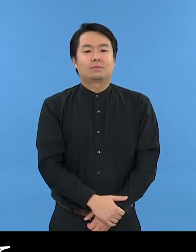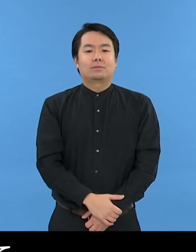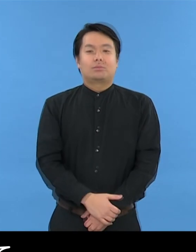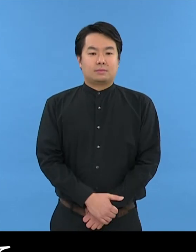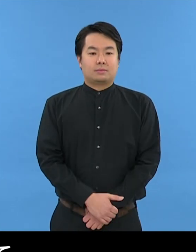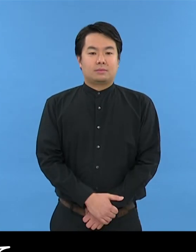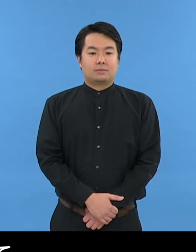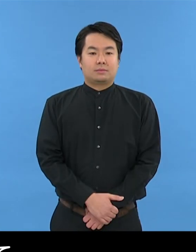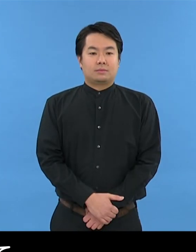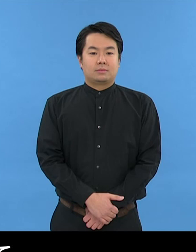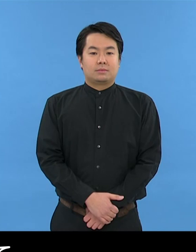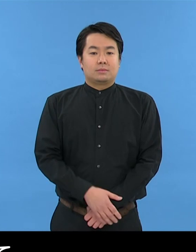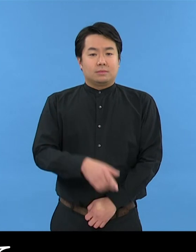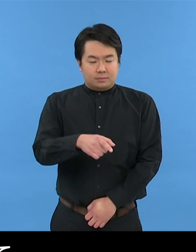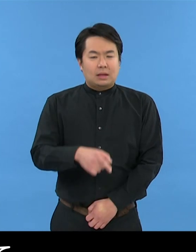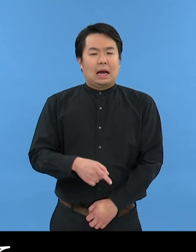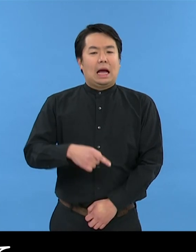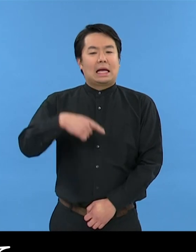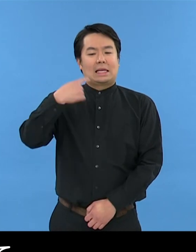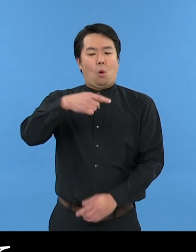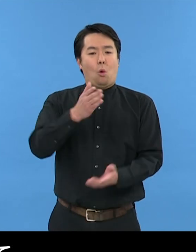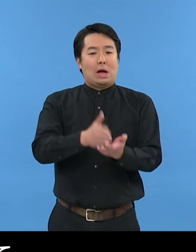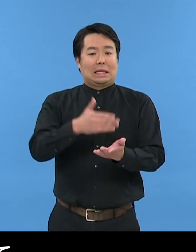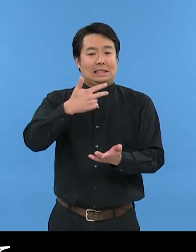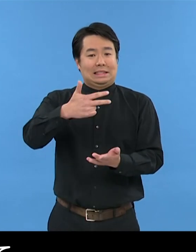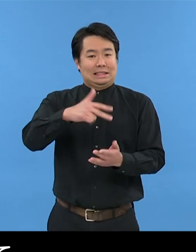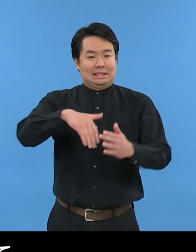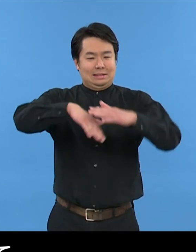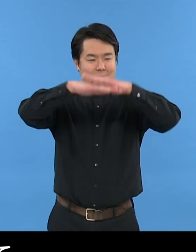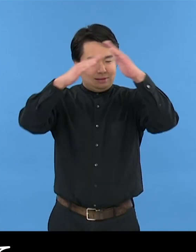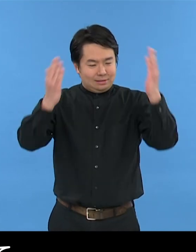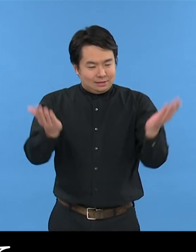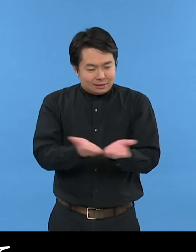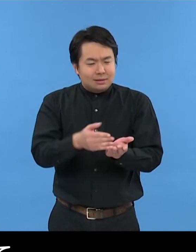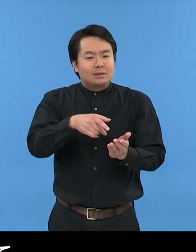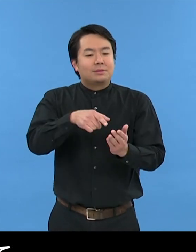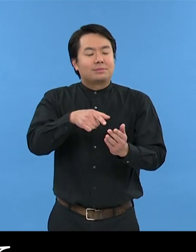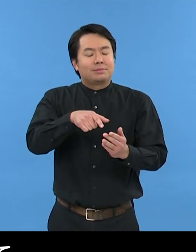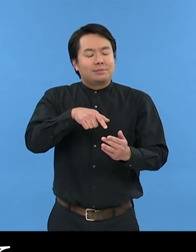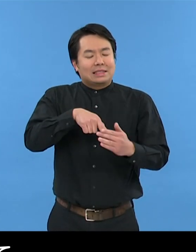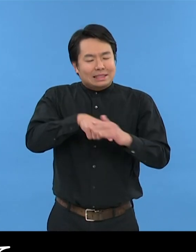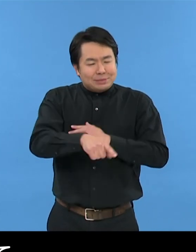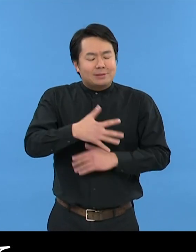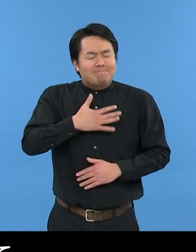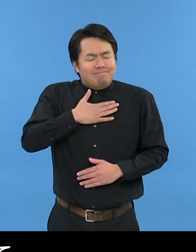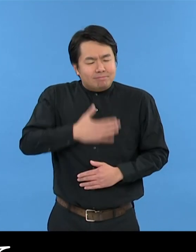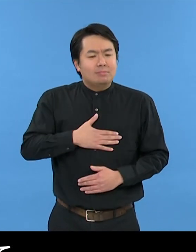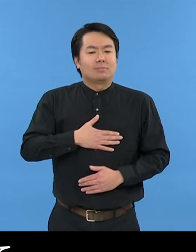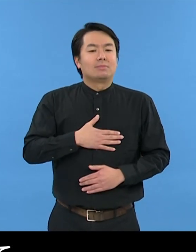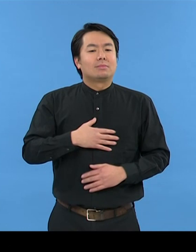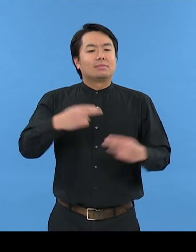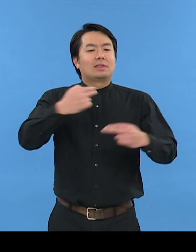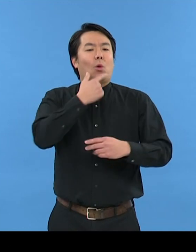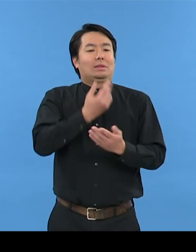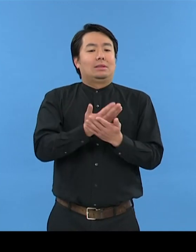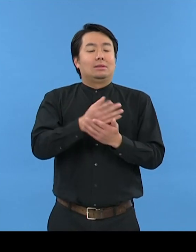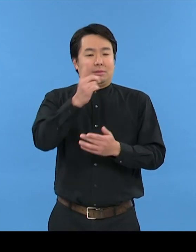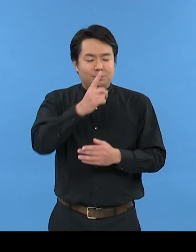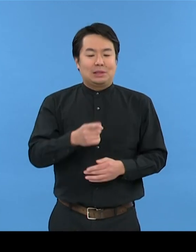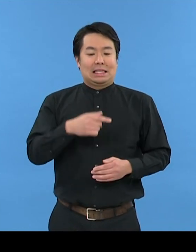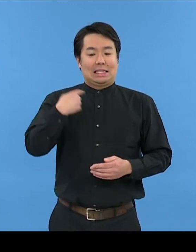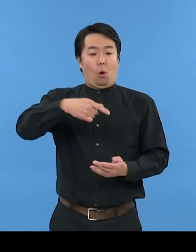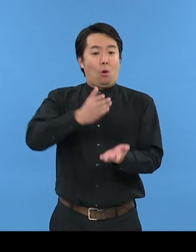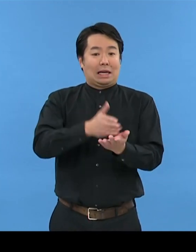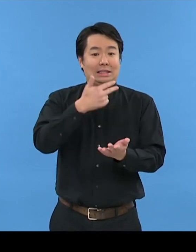教科書全般のちょっと事実認識としてあれしておいていただきたいんですけど教会